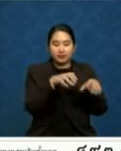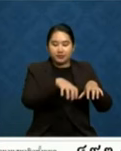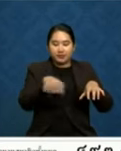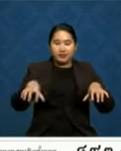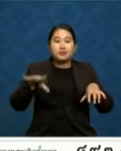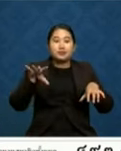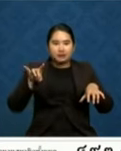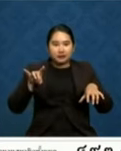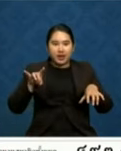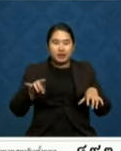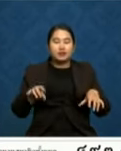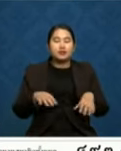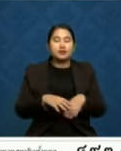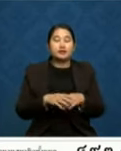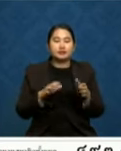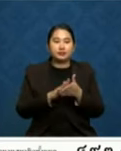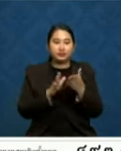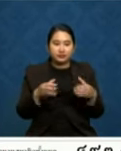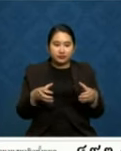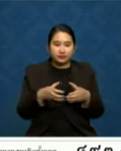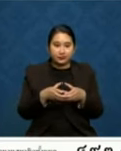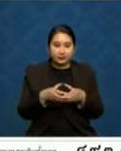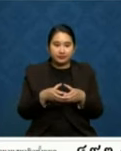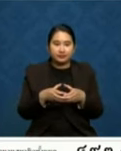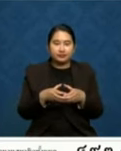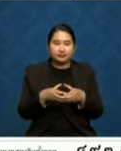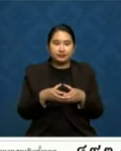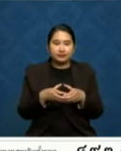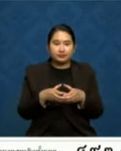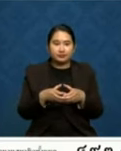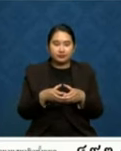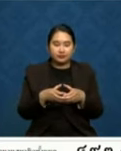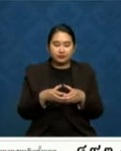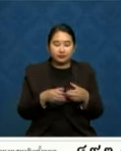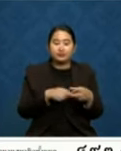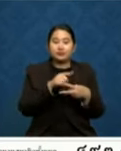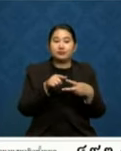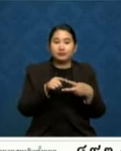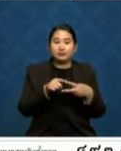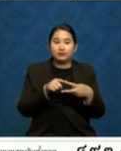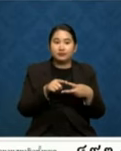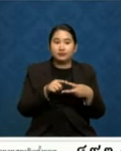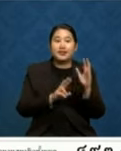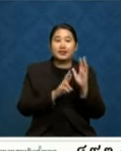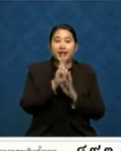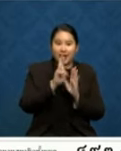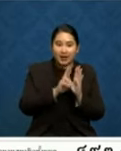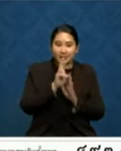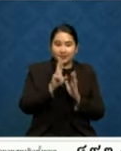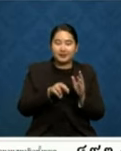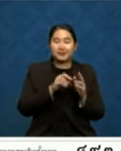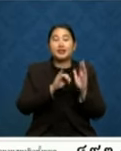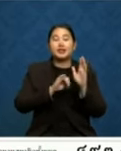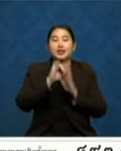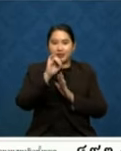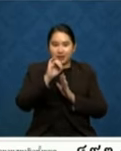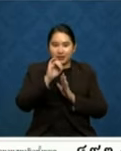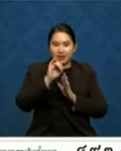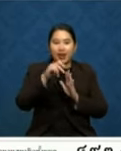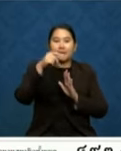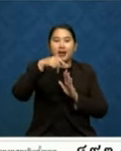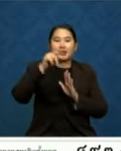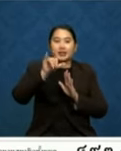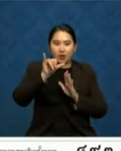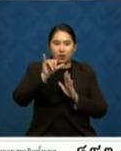เครือข่ายชาวไร่ยาสูบสายพันธุ์เวอร์จิเนียได้แก่จังหวัดเชียงรายเชียงใหม่พะเย